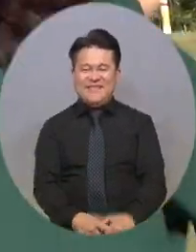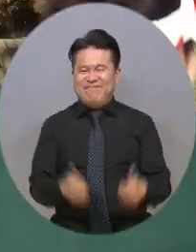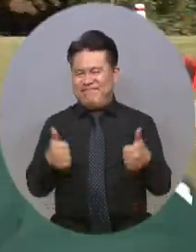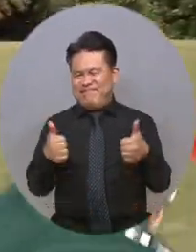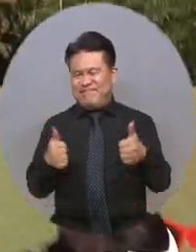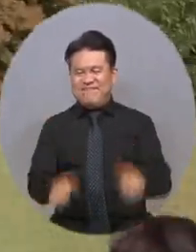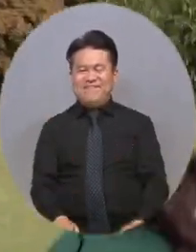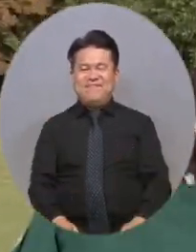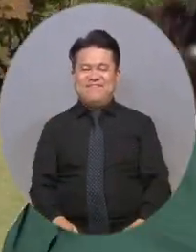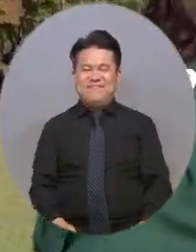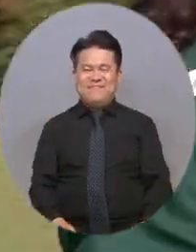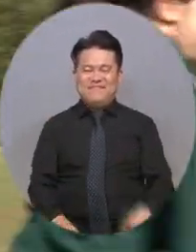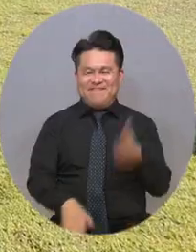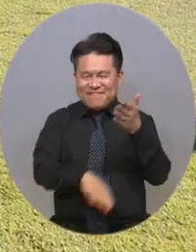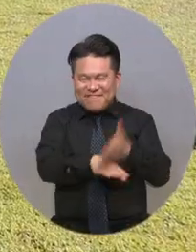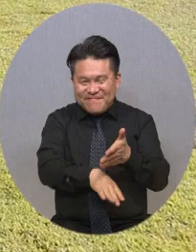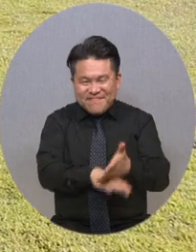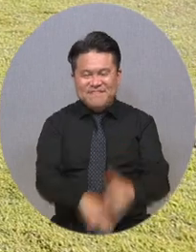나이스! 감사합니다.